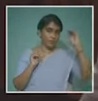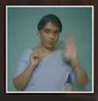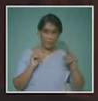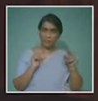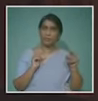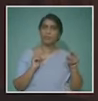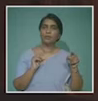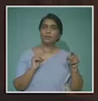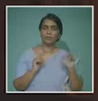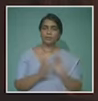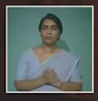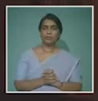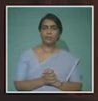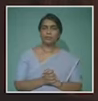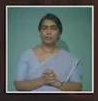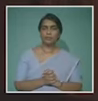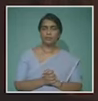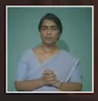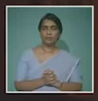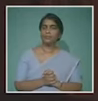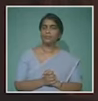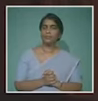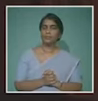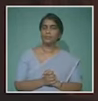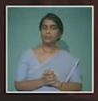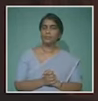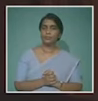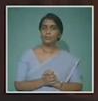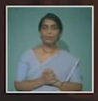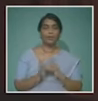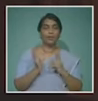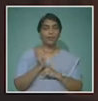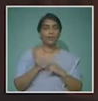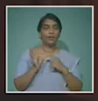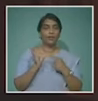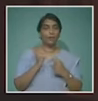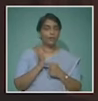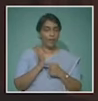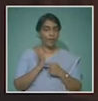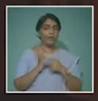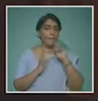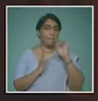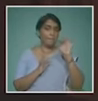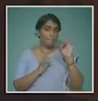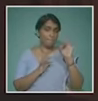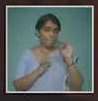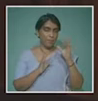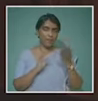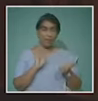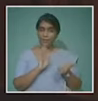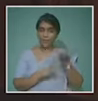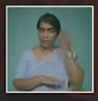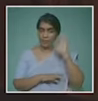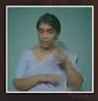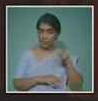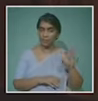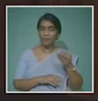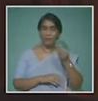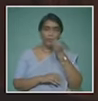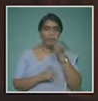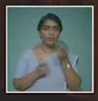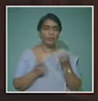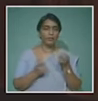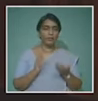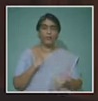போது வெட் வரி 15% அதிகரிக்கப்பட்டிருக்கிறது, எனவே இன்னும் விலை அதிகரிக்கப்பட போகிறது என்பதாக நிறைய பேர் எதிர்க்கட்சியிலிருந்து கேலரிக்காக